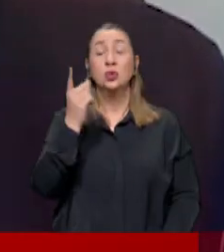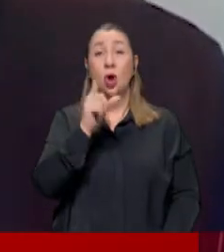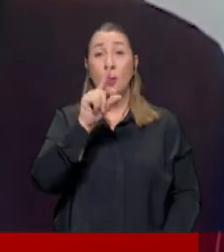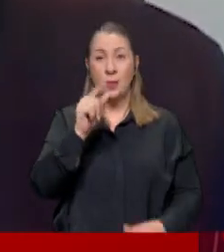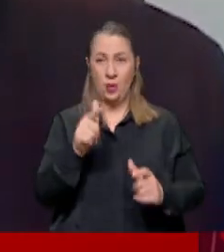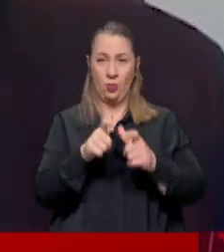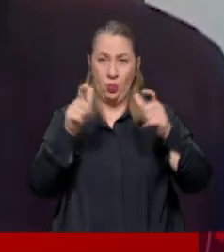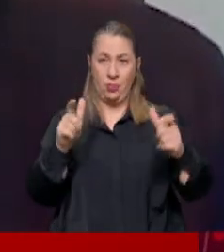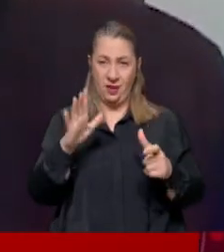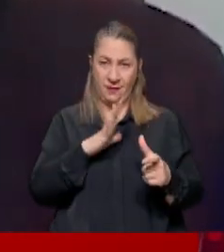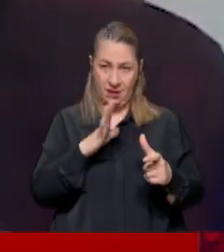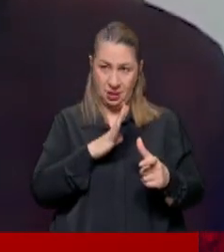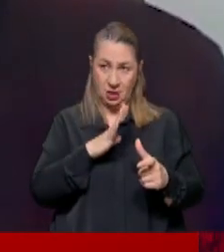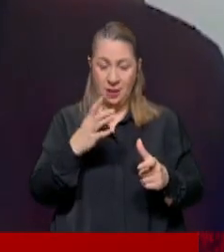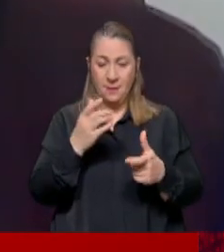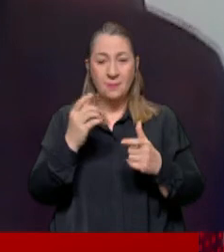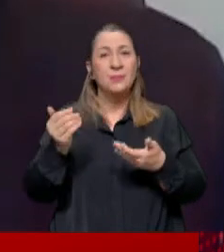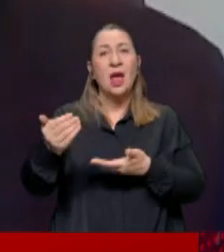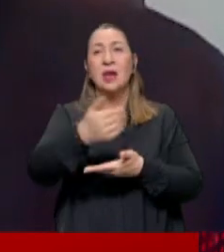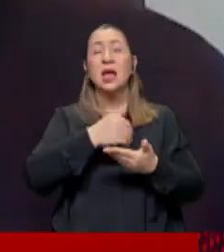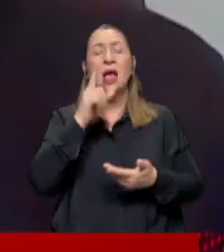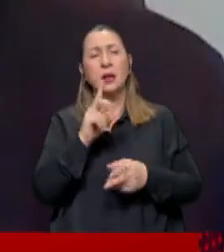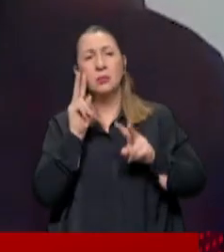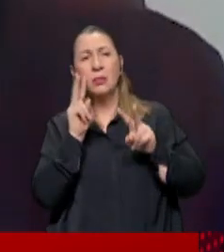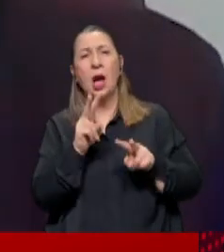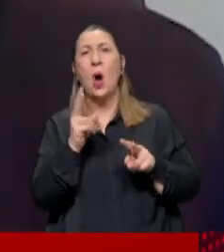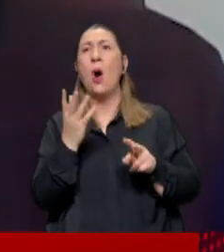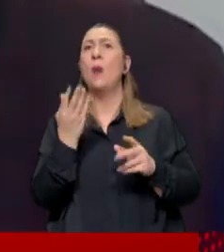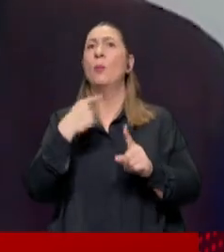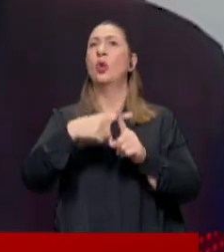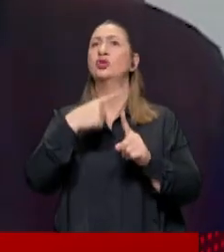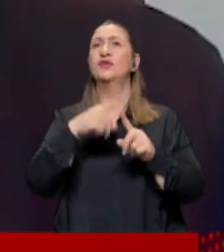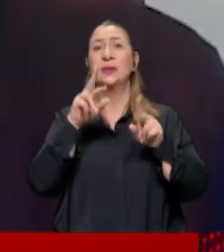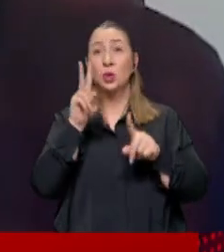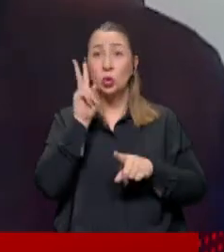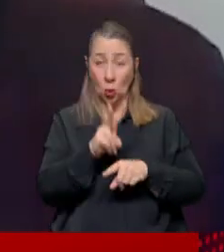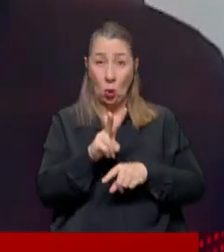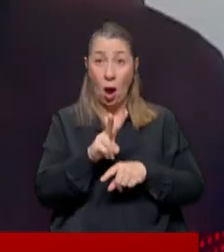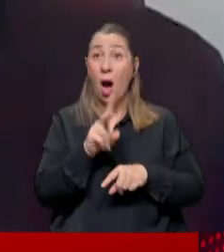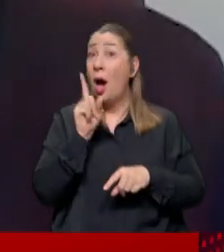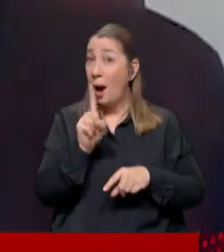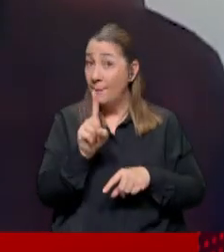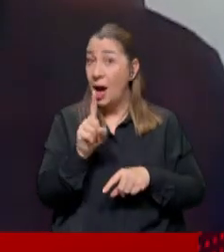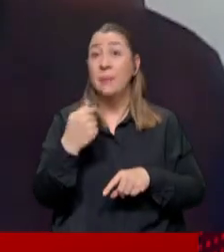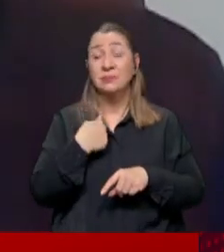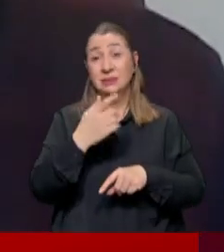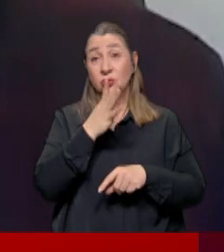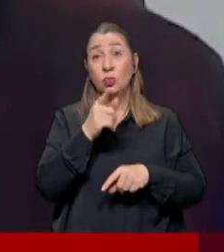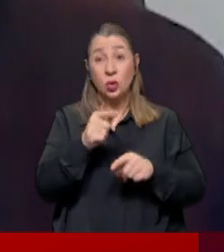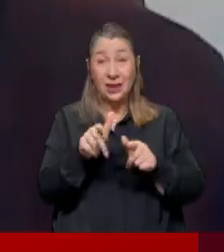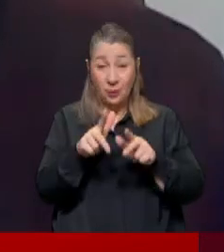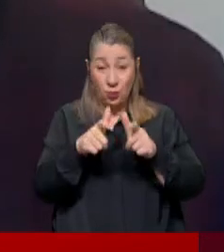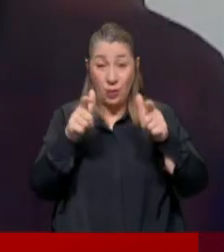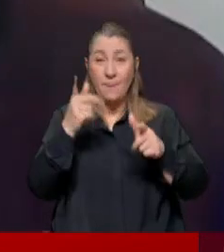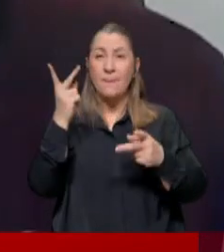%11'lik bir büyüme var gayri safi milli hasılada. İlk bakışta sanki çok olumluymuş gibi görünen bir şey. Ama biz biliyoruz bu tür büyüme